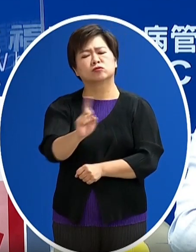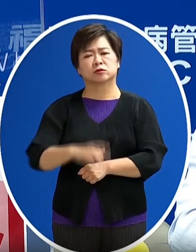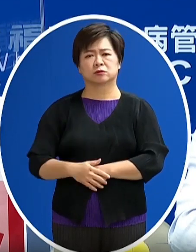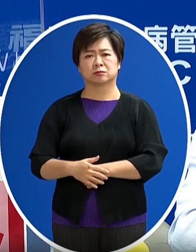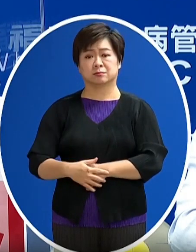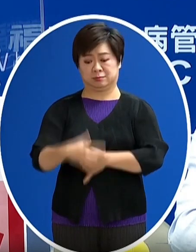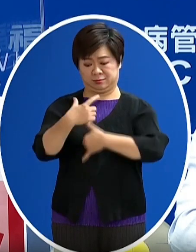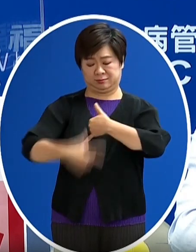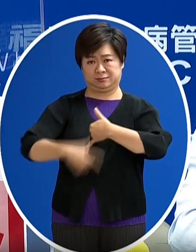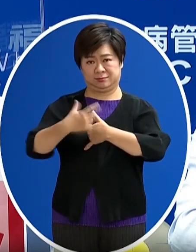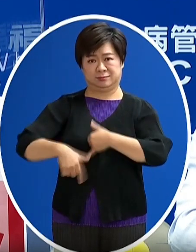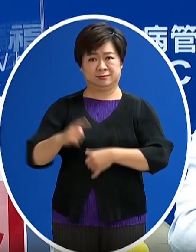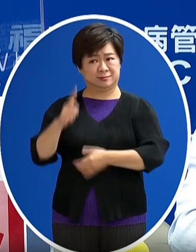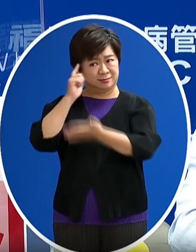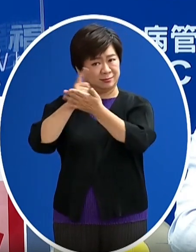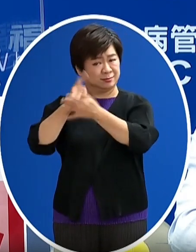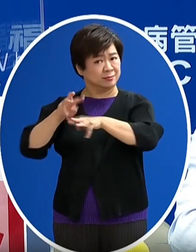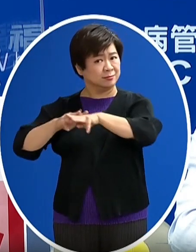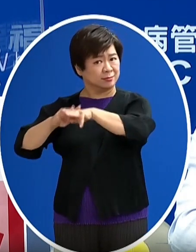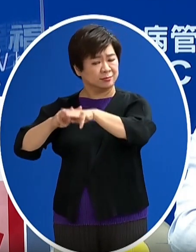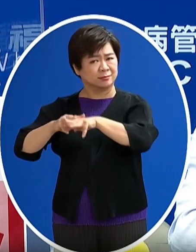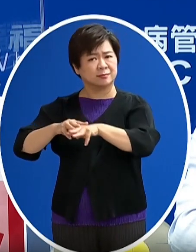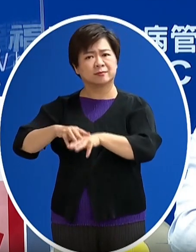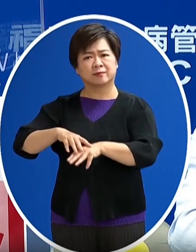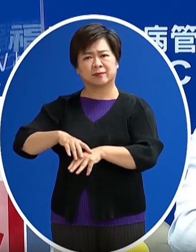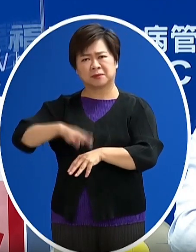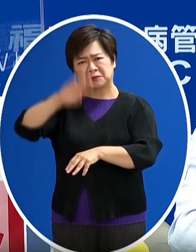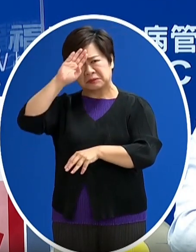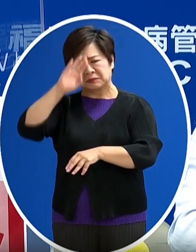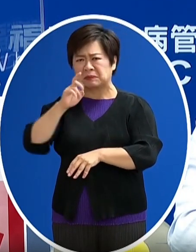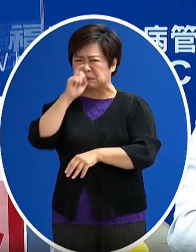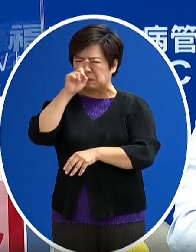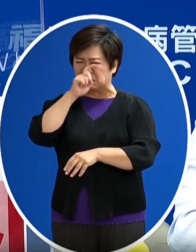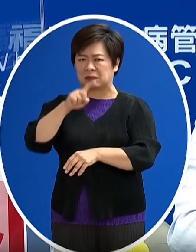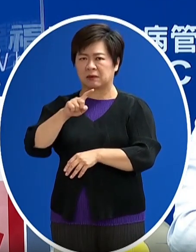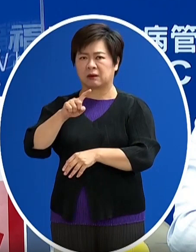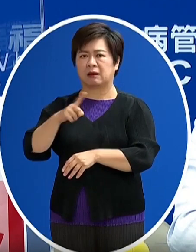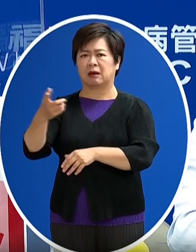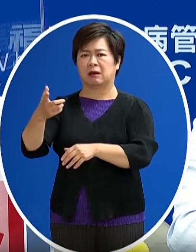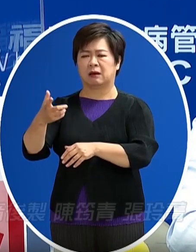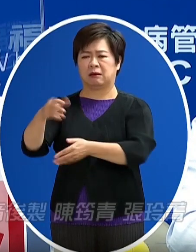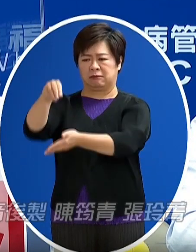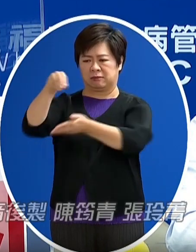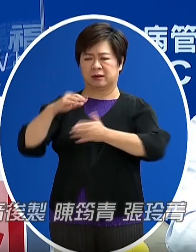个人每一个人在外面的时候不要把病毒带回家，那这